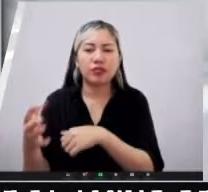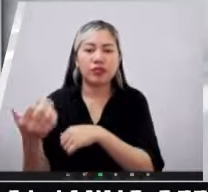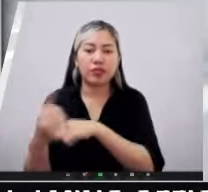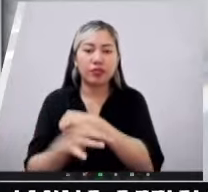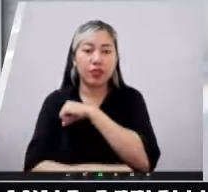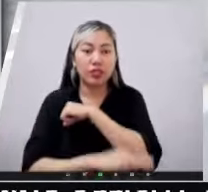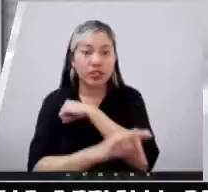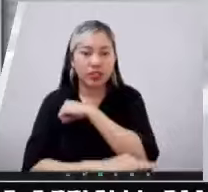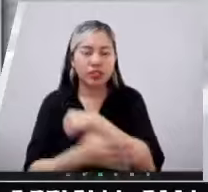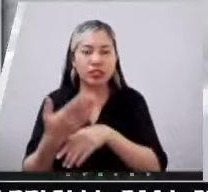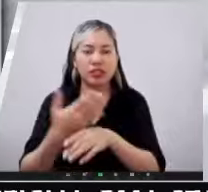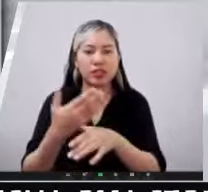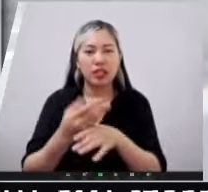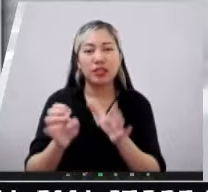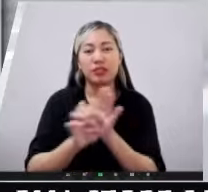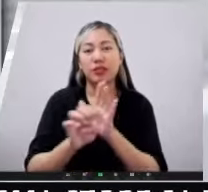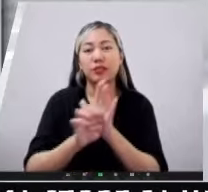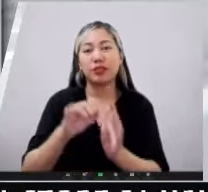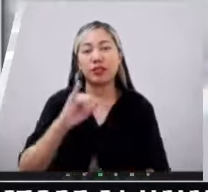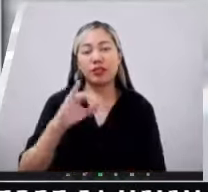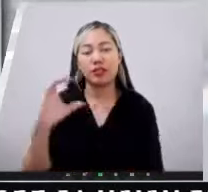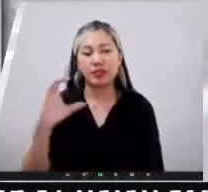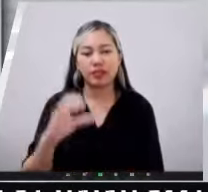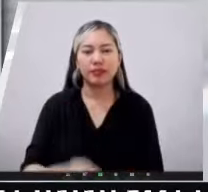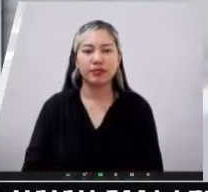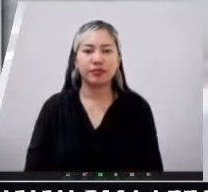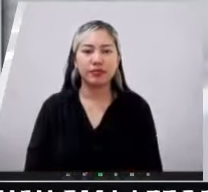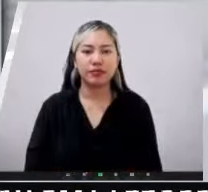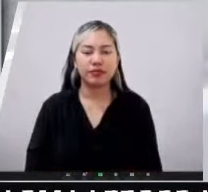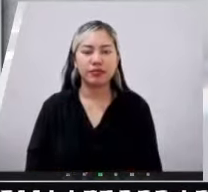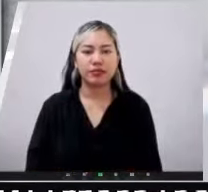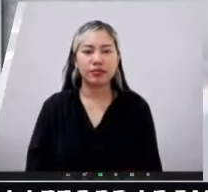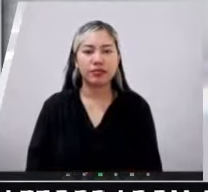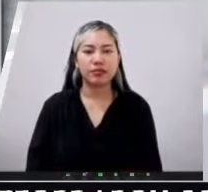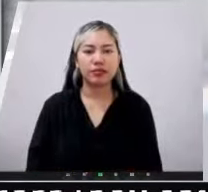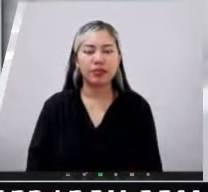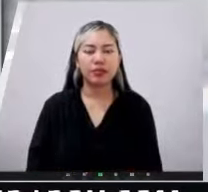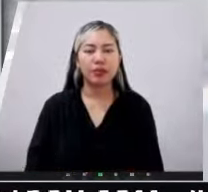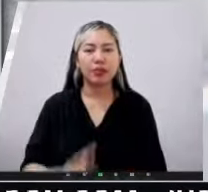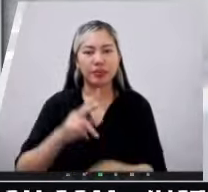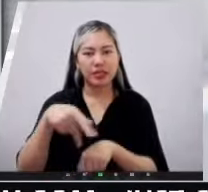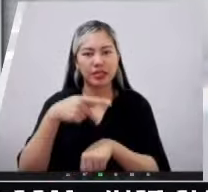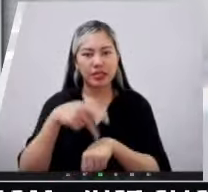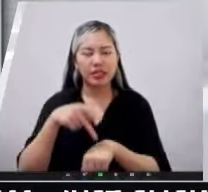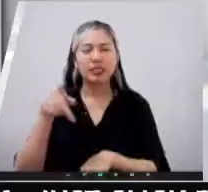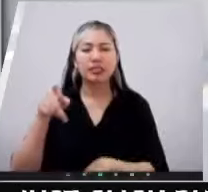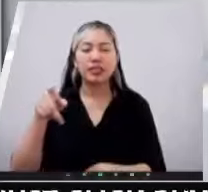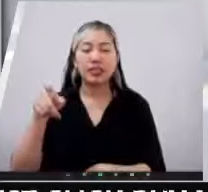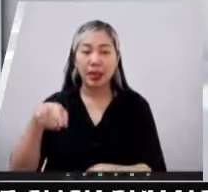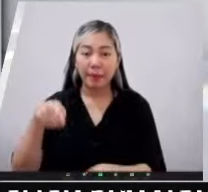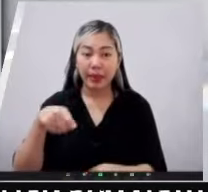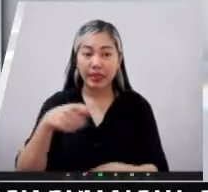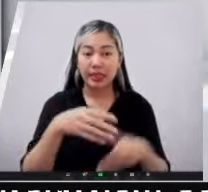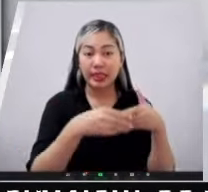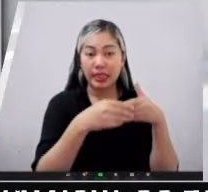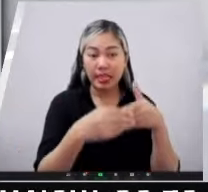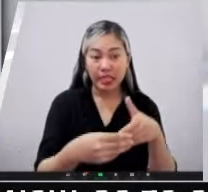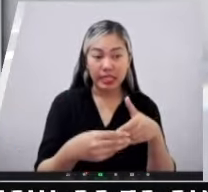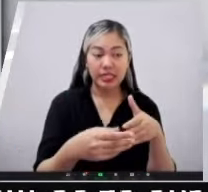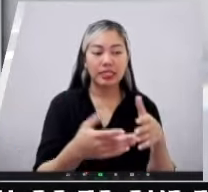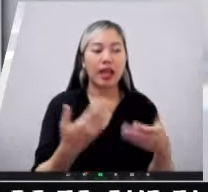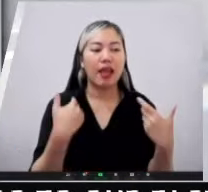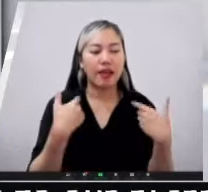international criminal court o icc dagdag pa niya ang Pilipinas na dapat pinamumunuan ang mga taong may malasakit